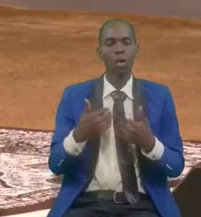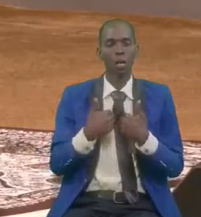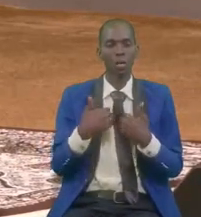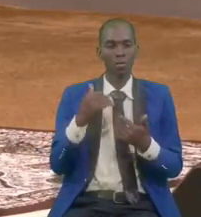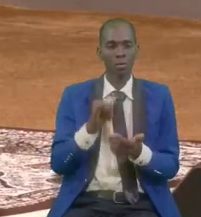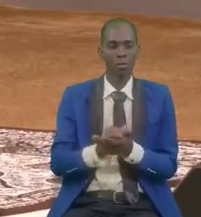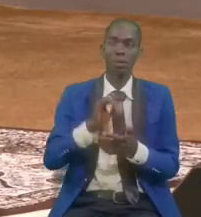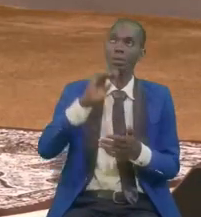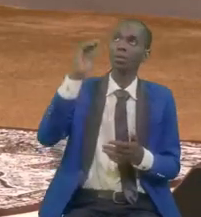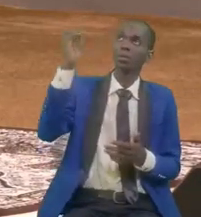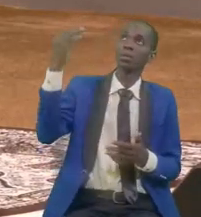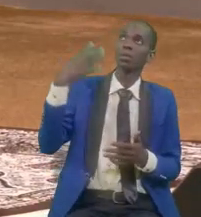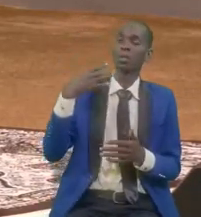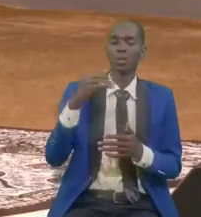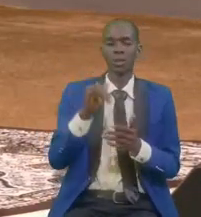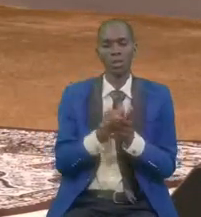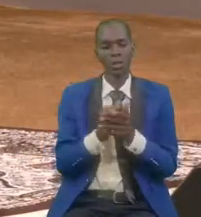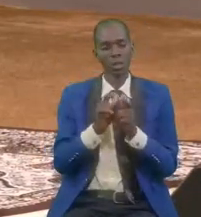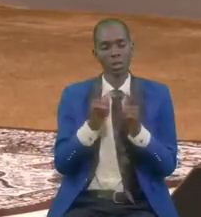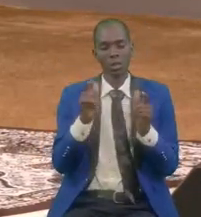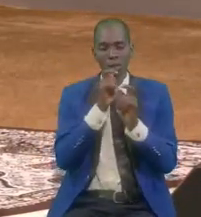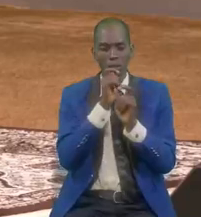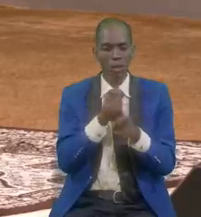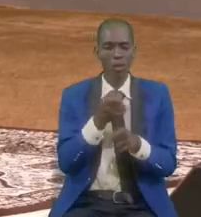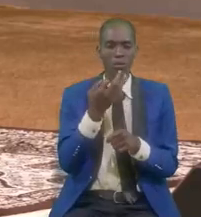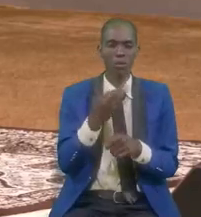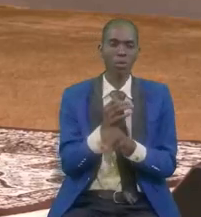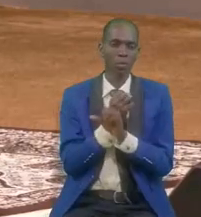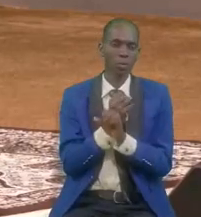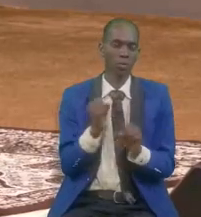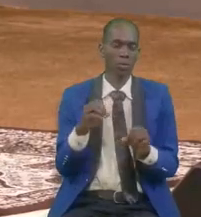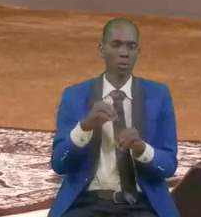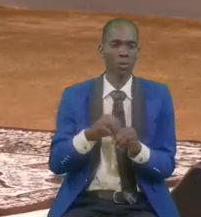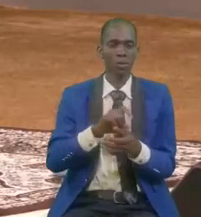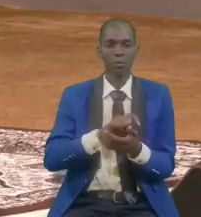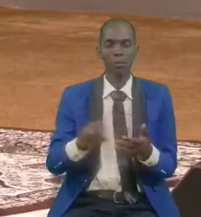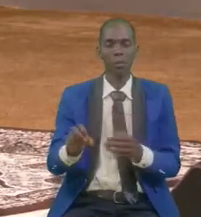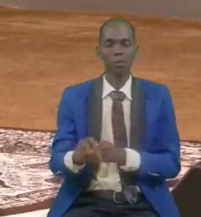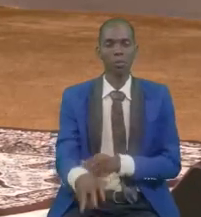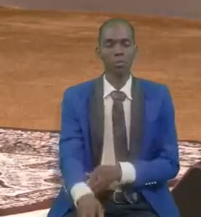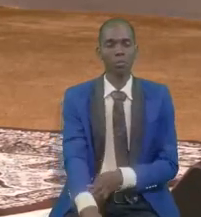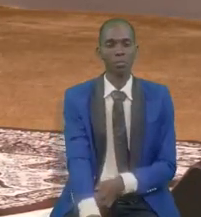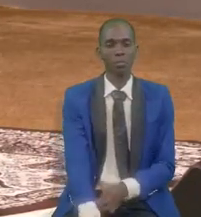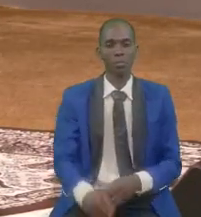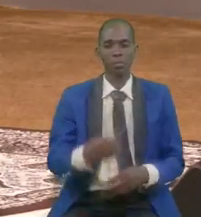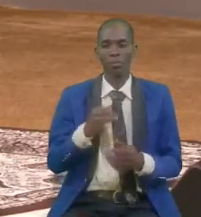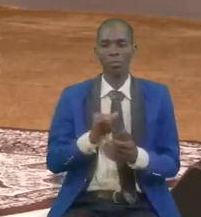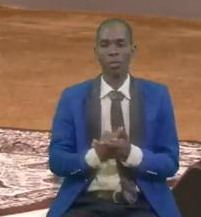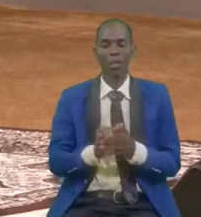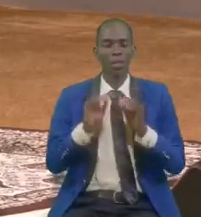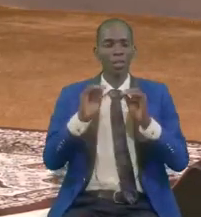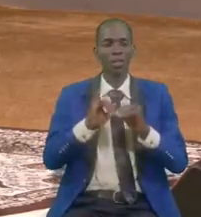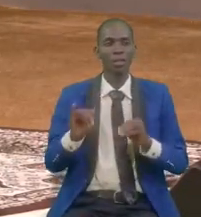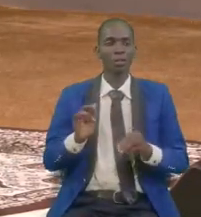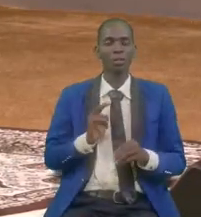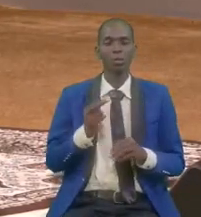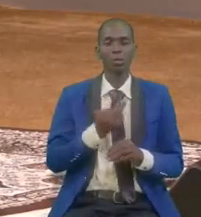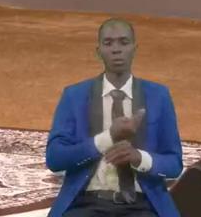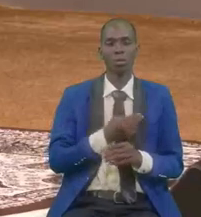avoir cette grâce, ce don du salut. Verset 12. Elle nous